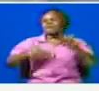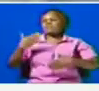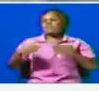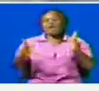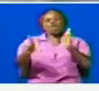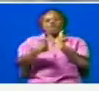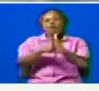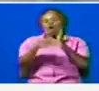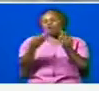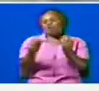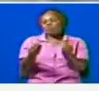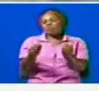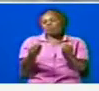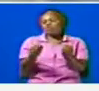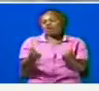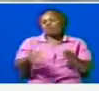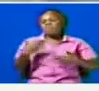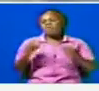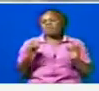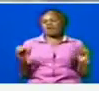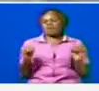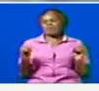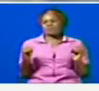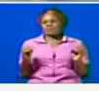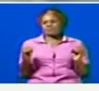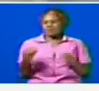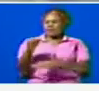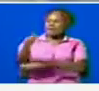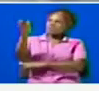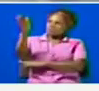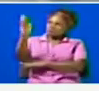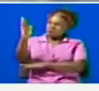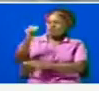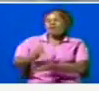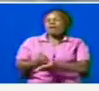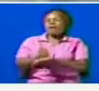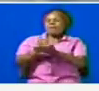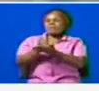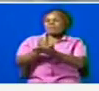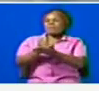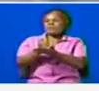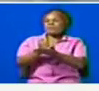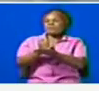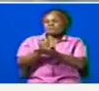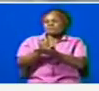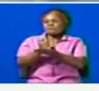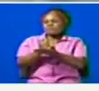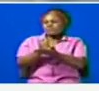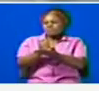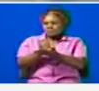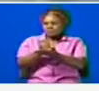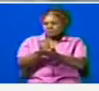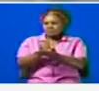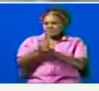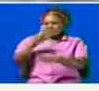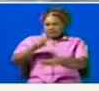sheria haiwezi kutibu tabia mbaya. Ambalo tunaomba sana Mwenyezi Mungu atusaidie ni kwamba madam